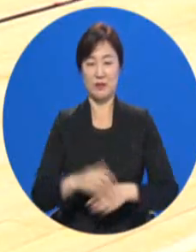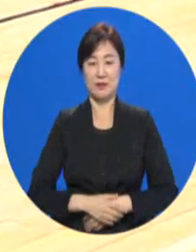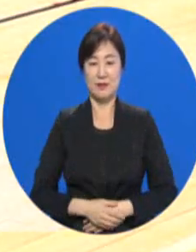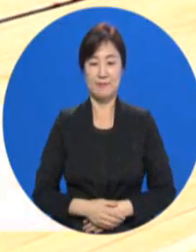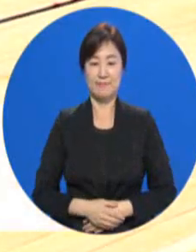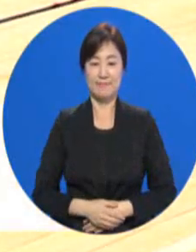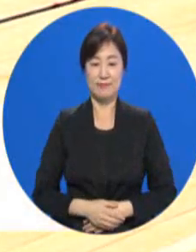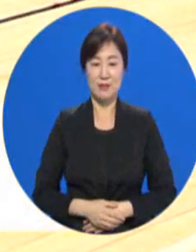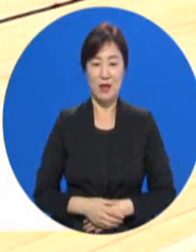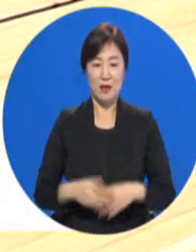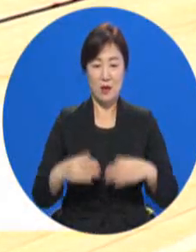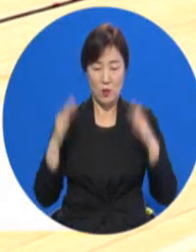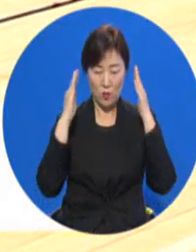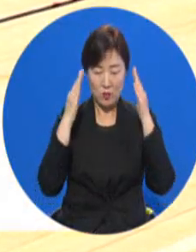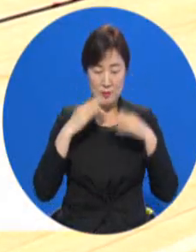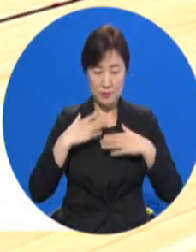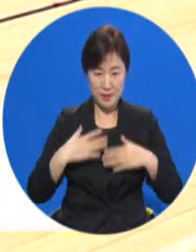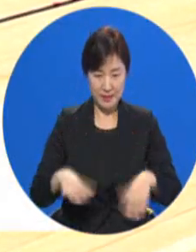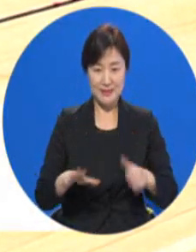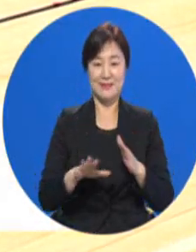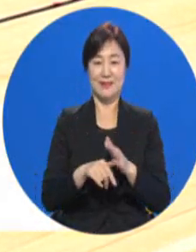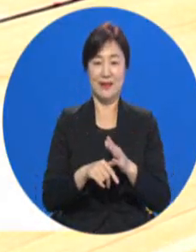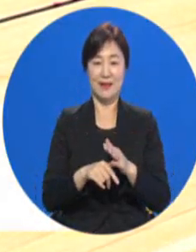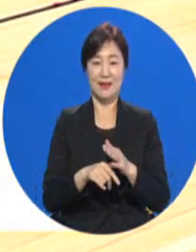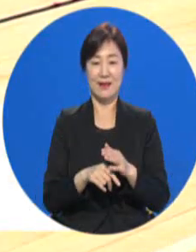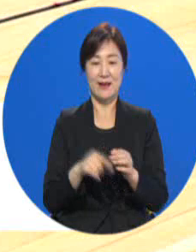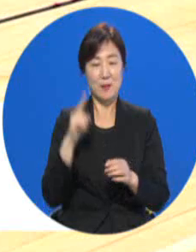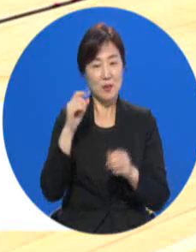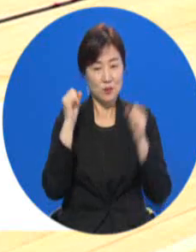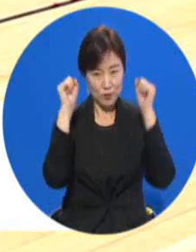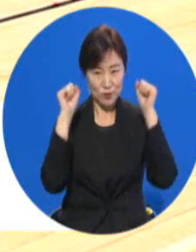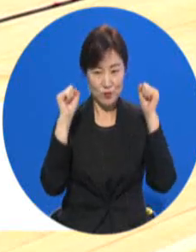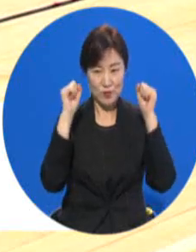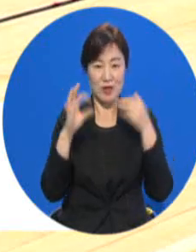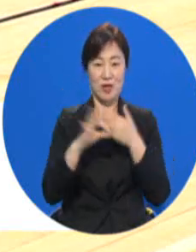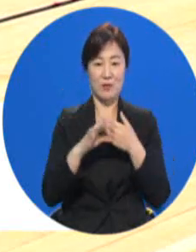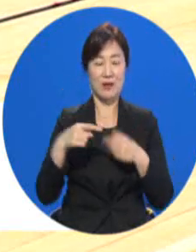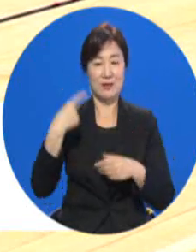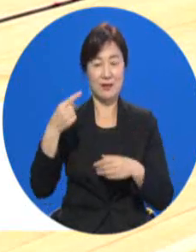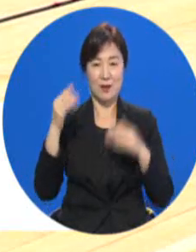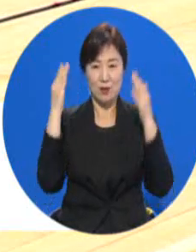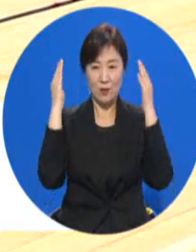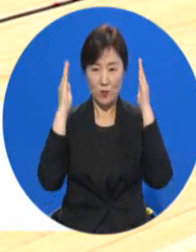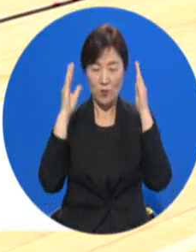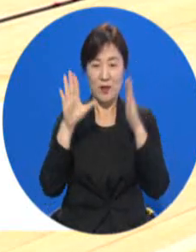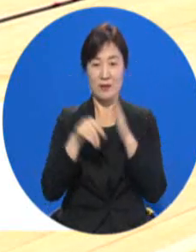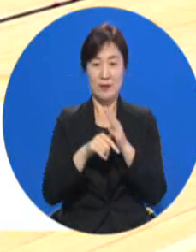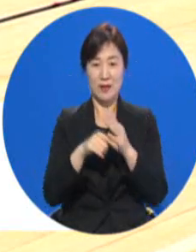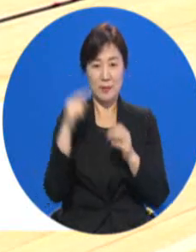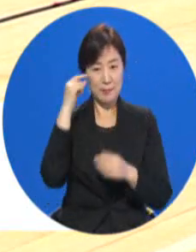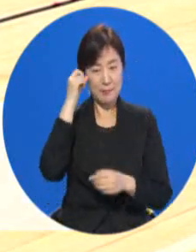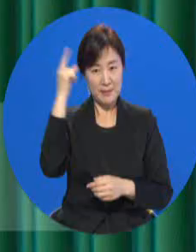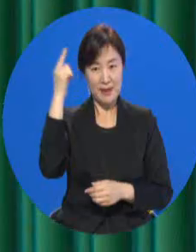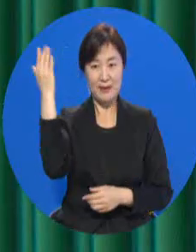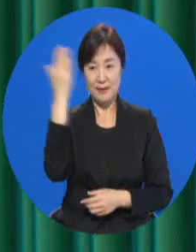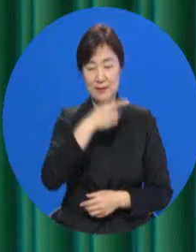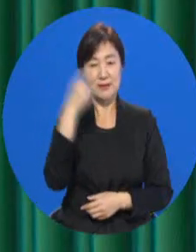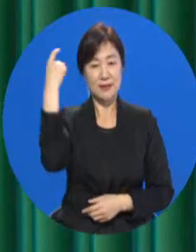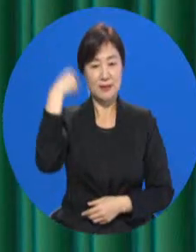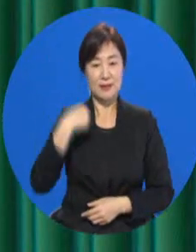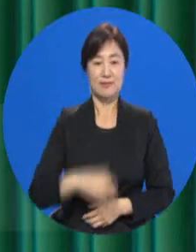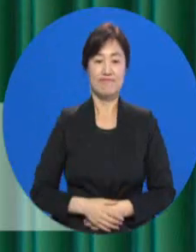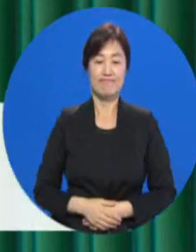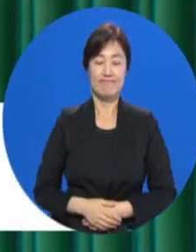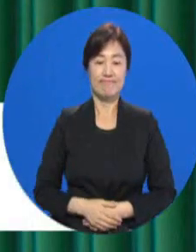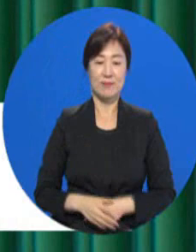좀 지쳐 있을 때 이런 시간을 한 번씩 가지면 다음 수업 시간에도 조금 더 머리가 활성화되는 느낌도 들고. 초등학교